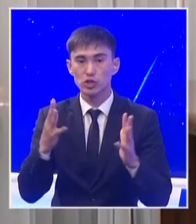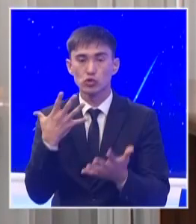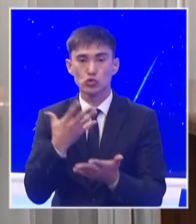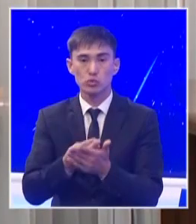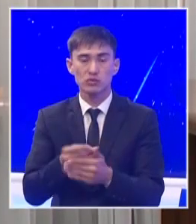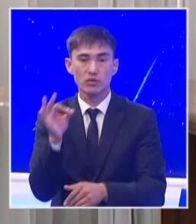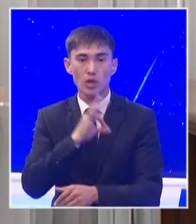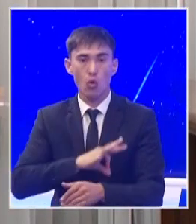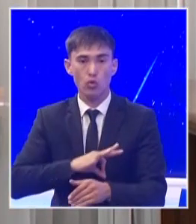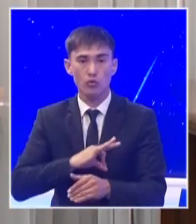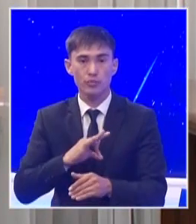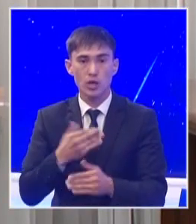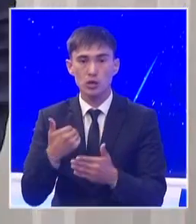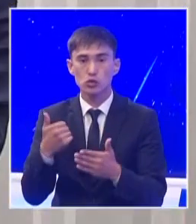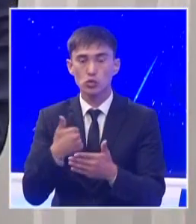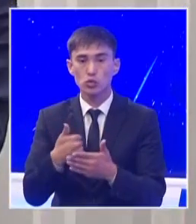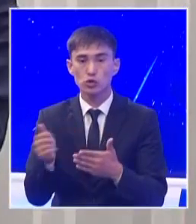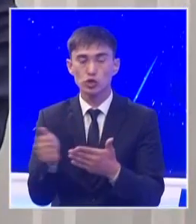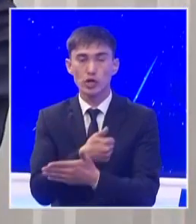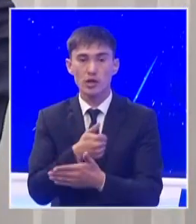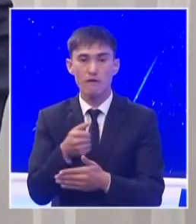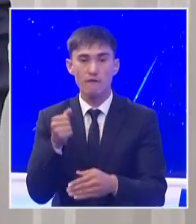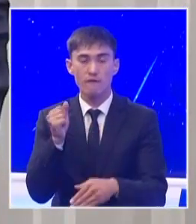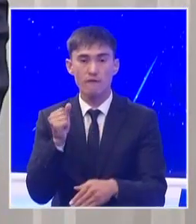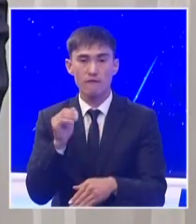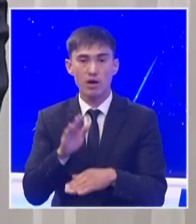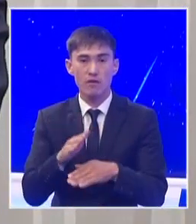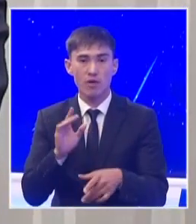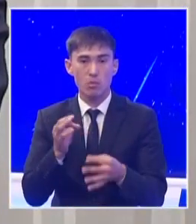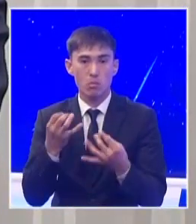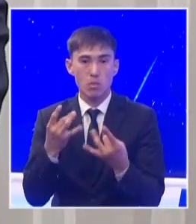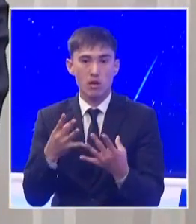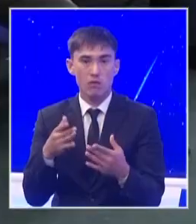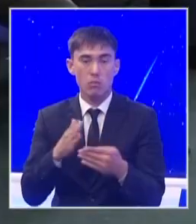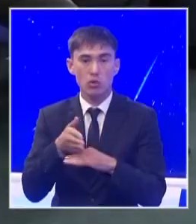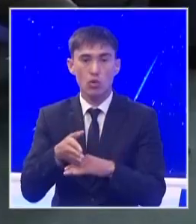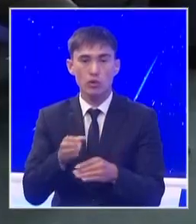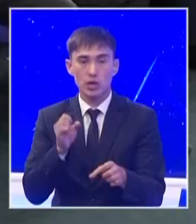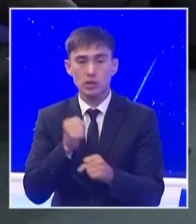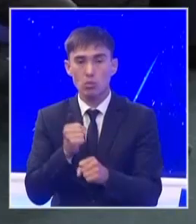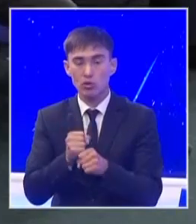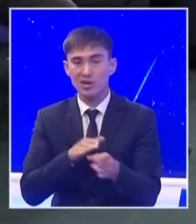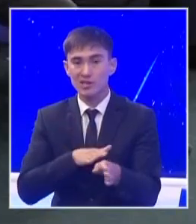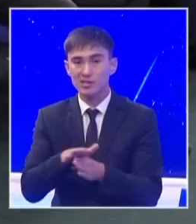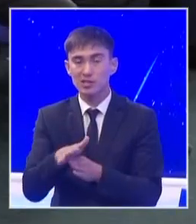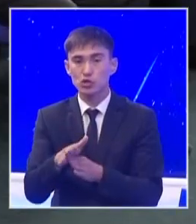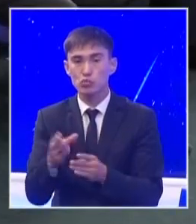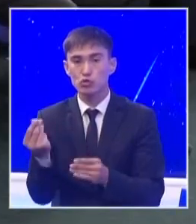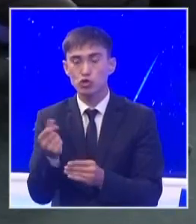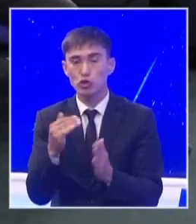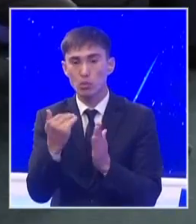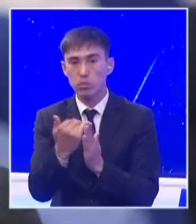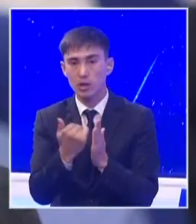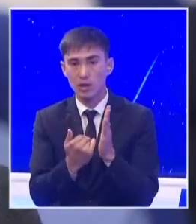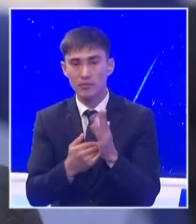увеличения собственных доходов, исключения формального подхода к разработке и реализации бюджетных программ. В текущем году в